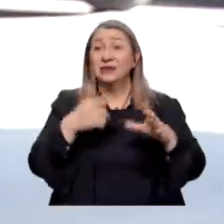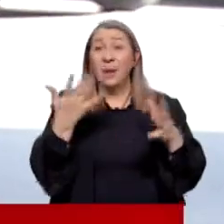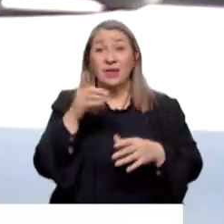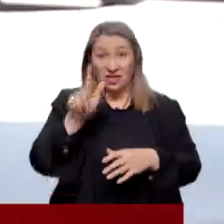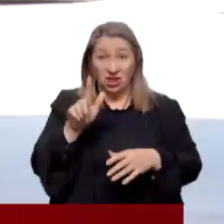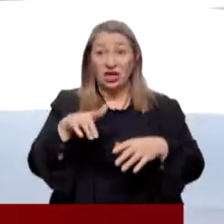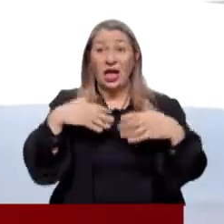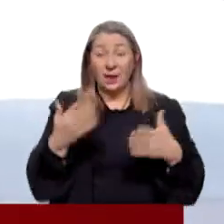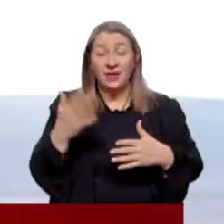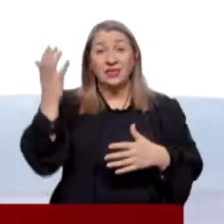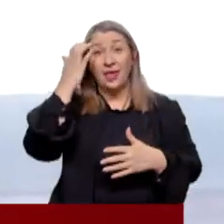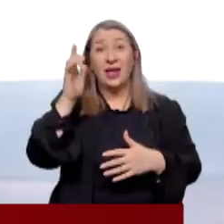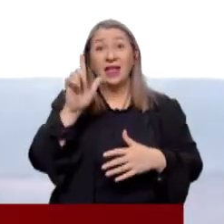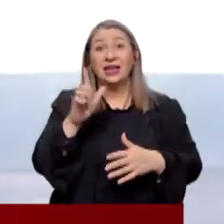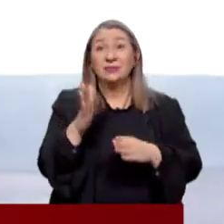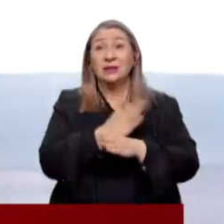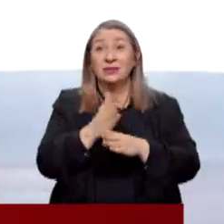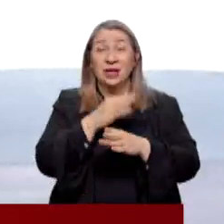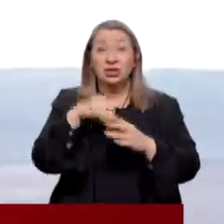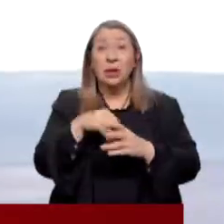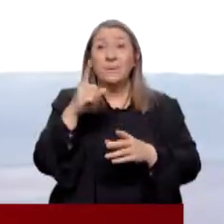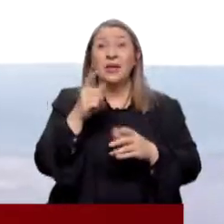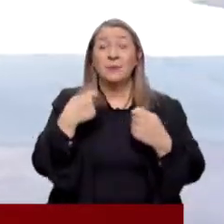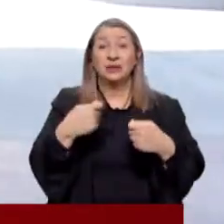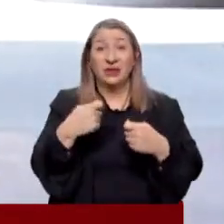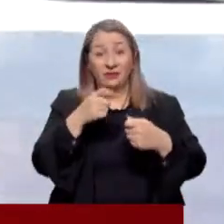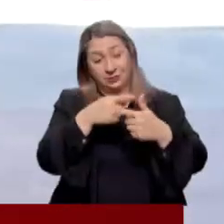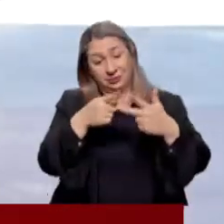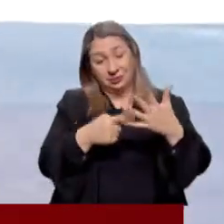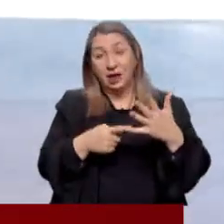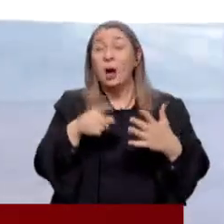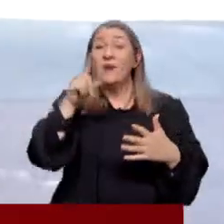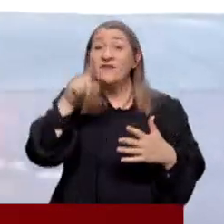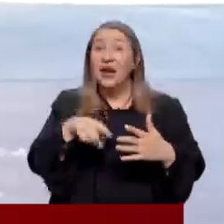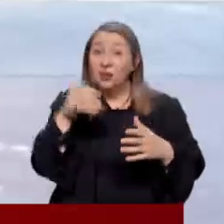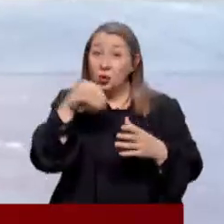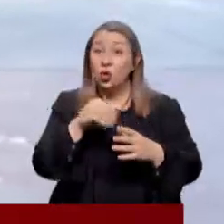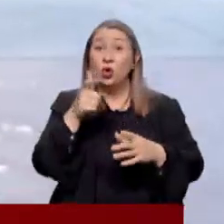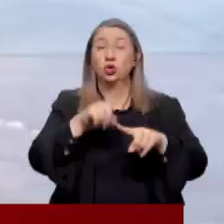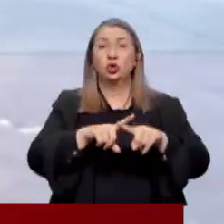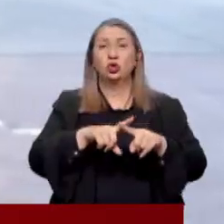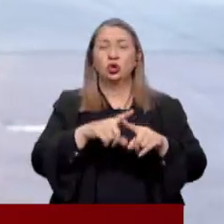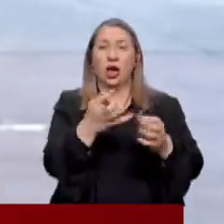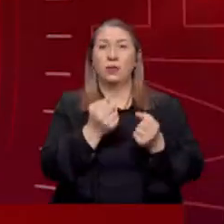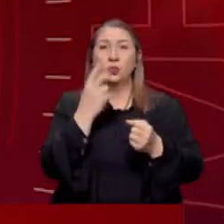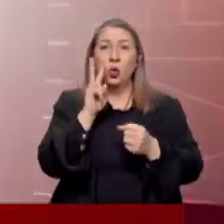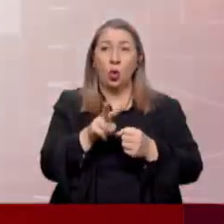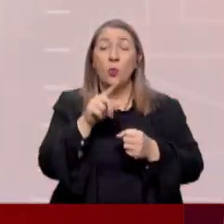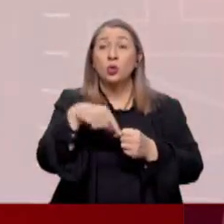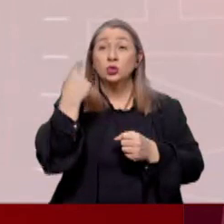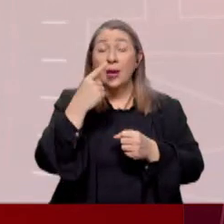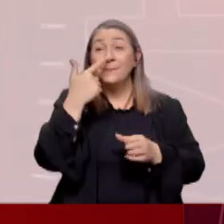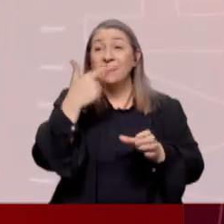bir ihtiyaç hem de temel ihtiyaç ürünleri için bir maliyet kalemi ama vergilendirilirken lüks tüketim olarak görülüyor. Bu